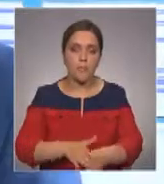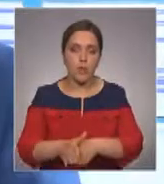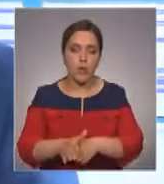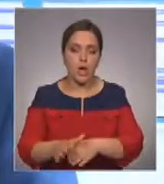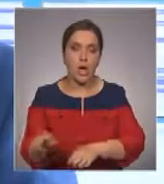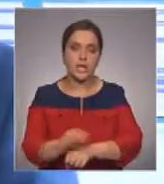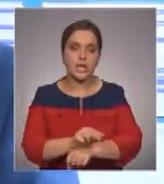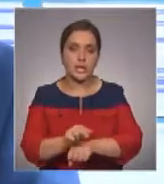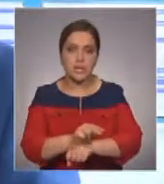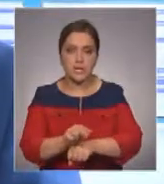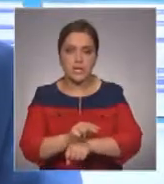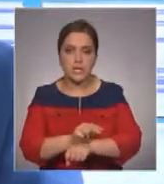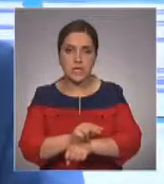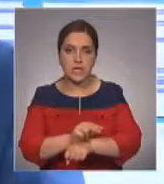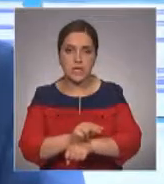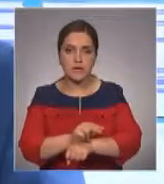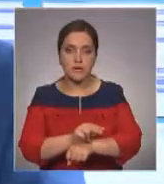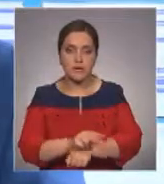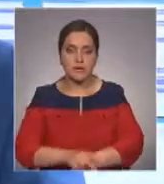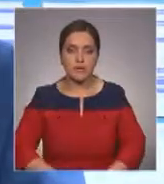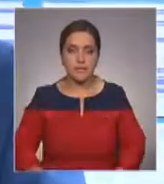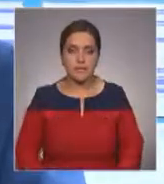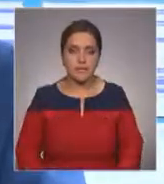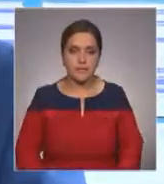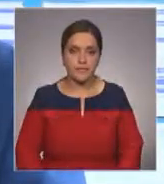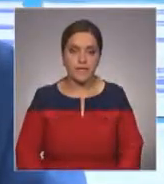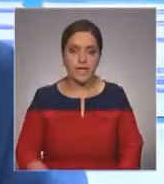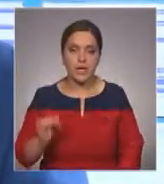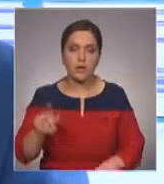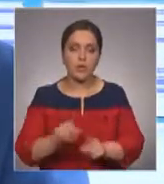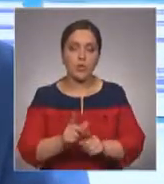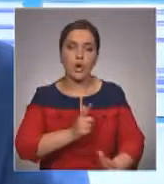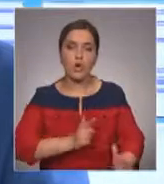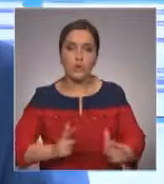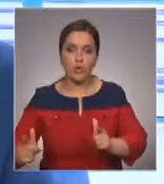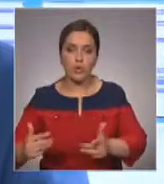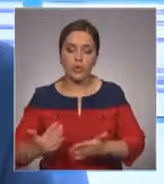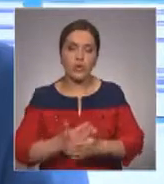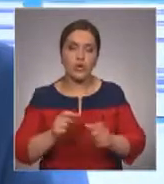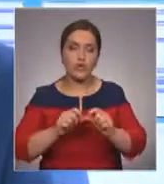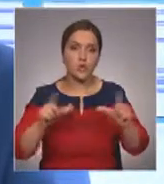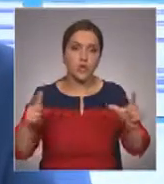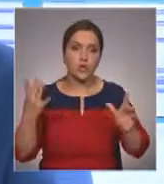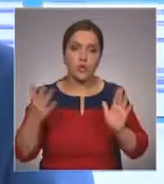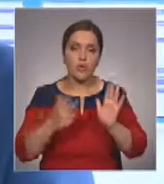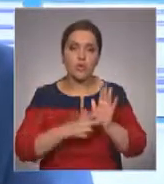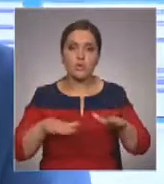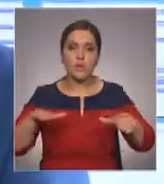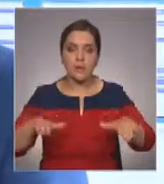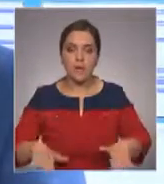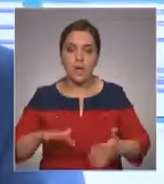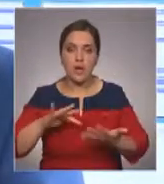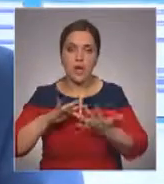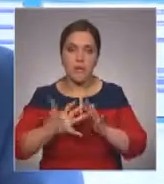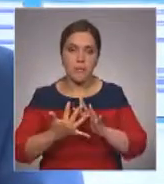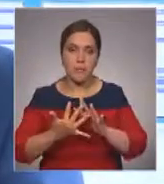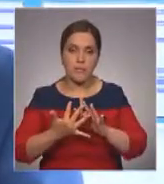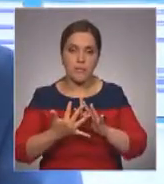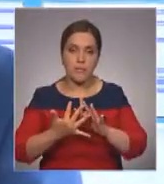отремонтированы. Также сдано эксплуатации новой школы на 48 мест в поселке Сейхсе Чинглавского